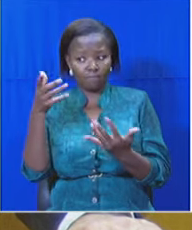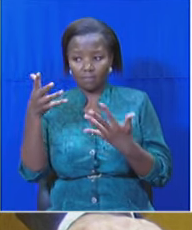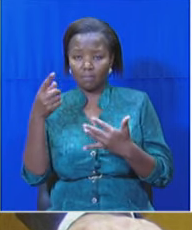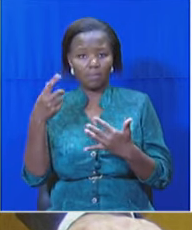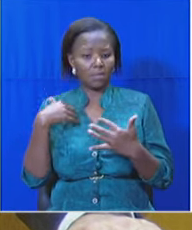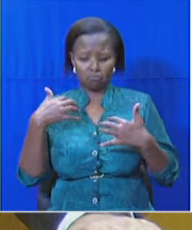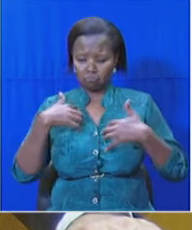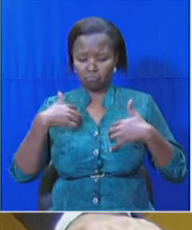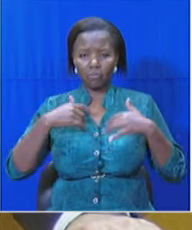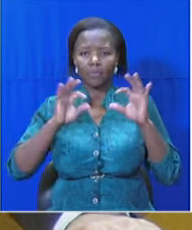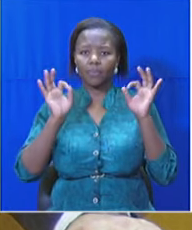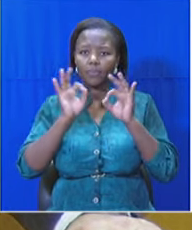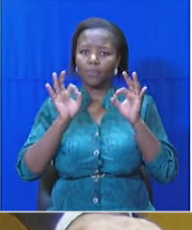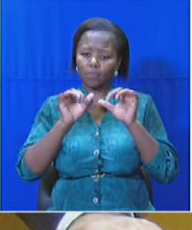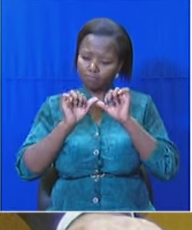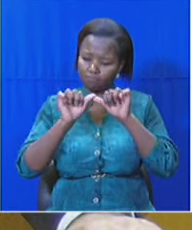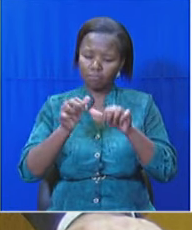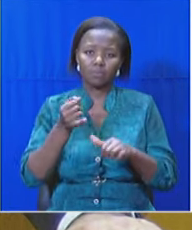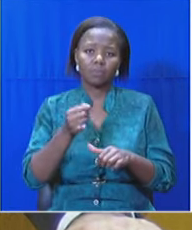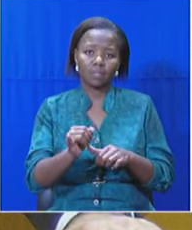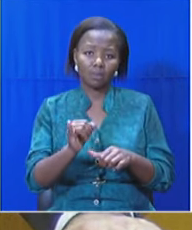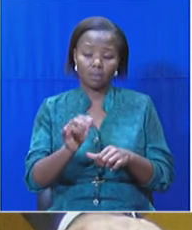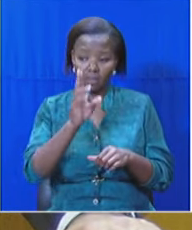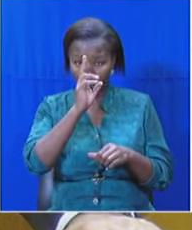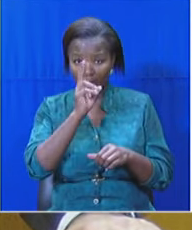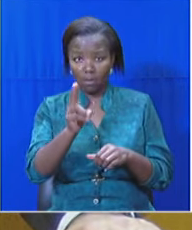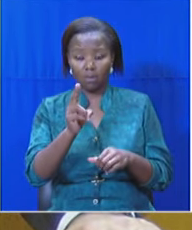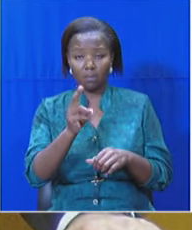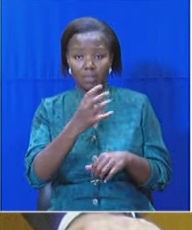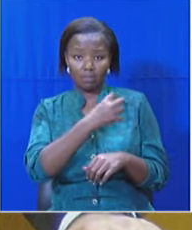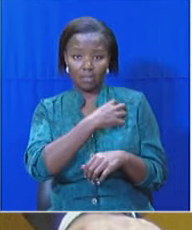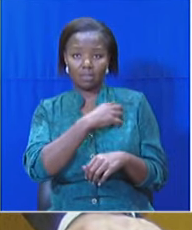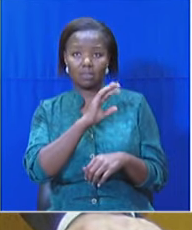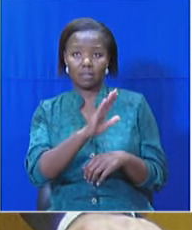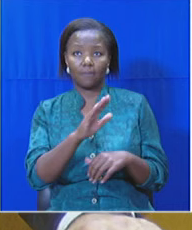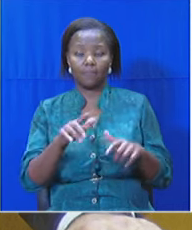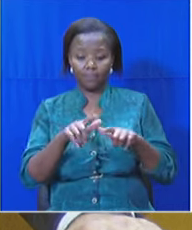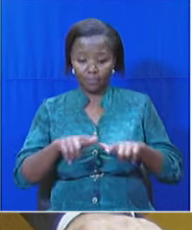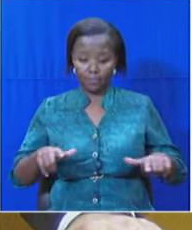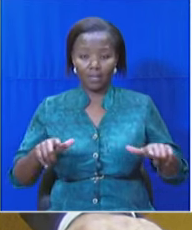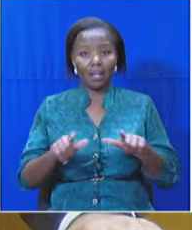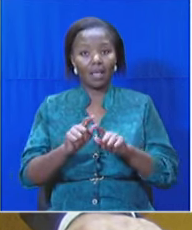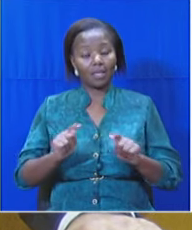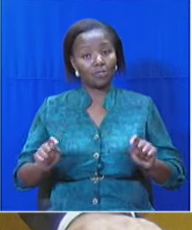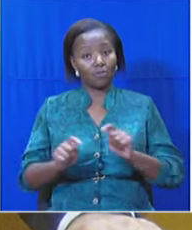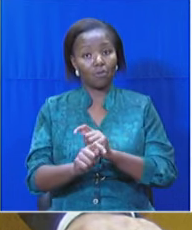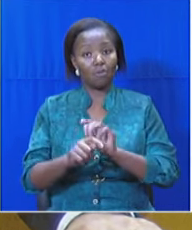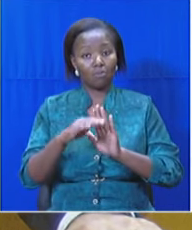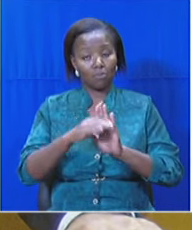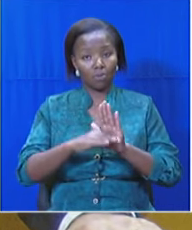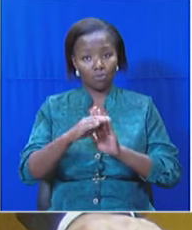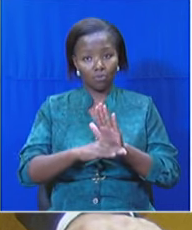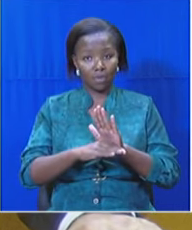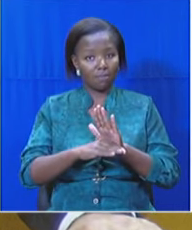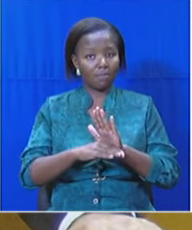voort. Agbare minister, die grondhervorming in Suid-Afrika het misluk tot